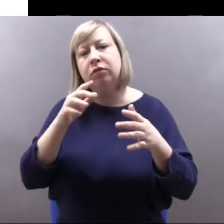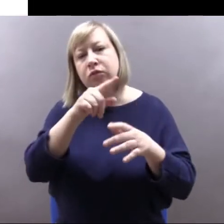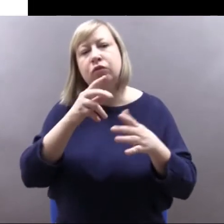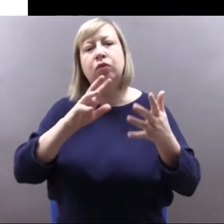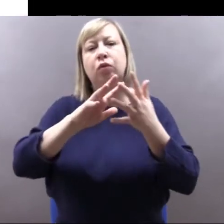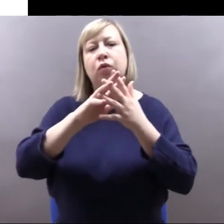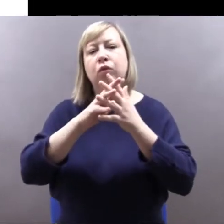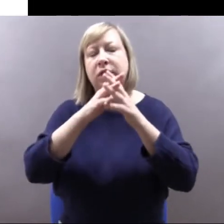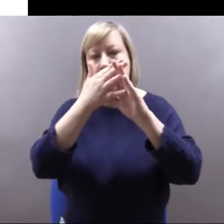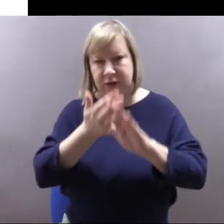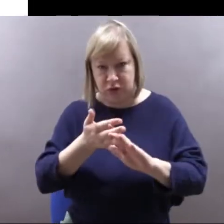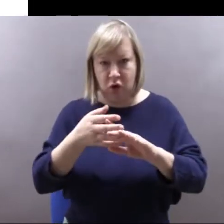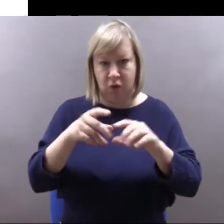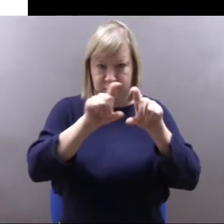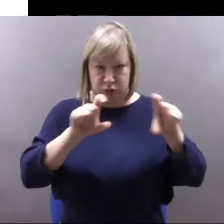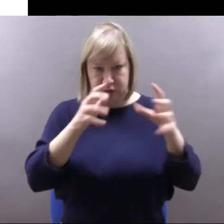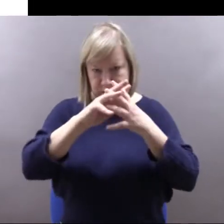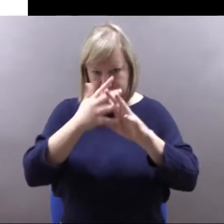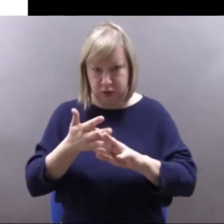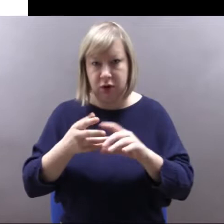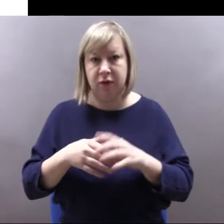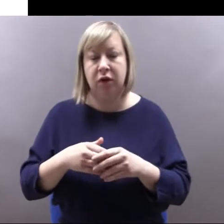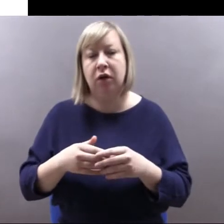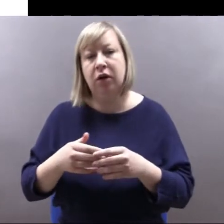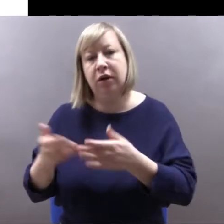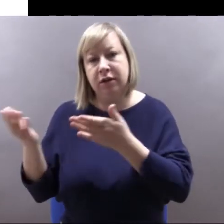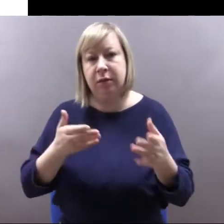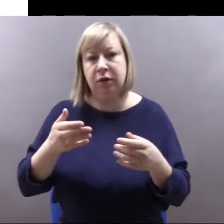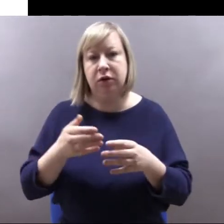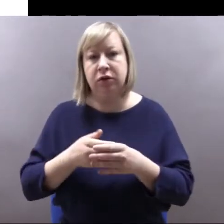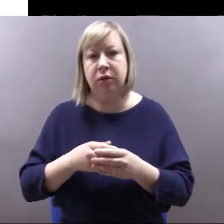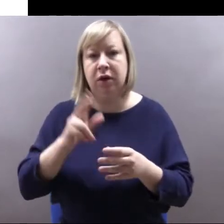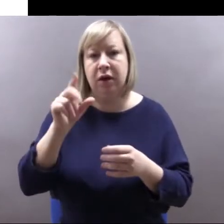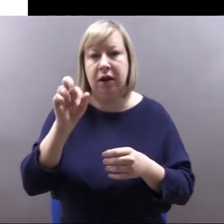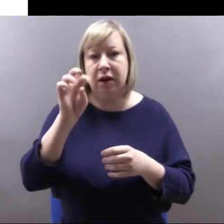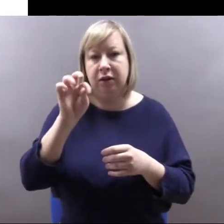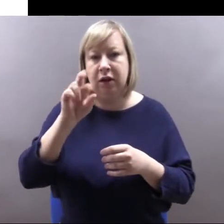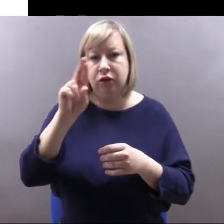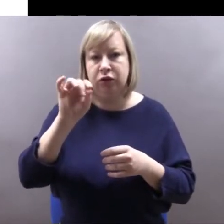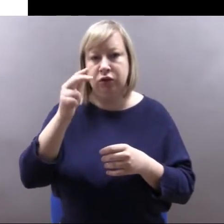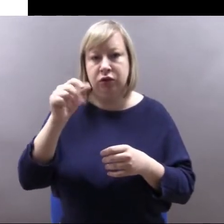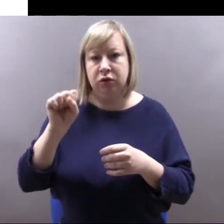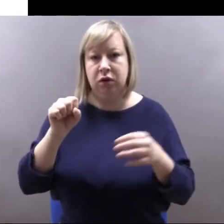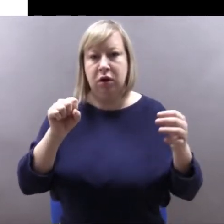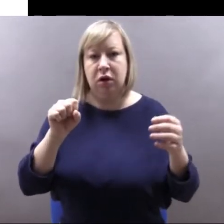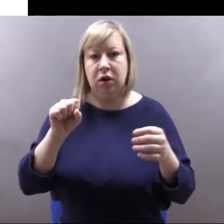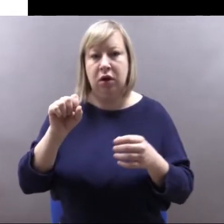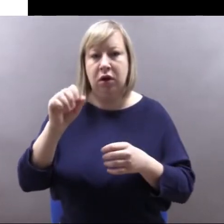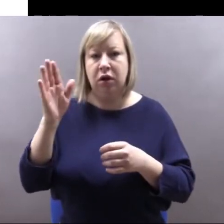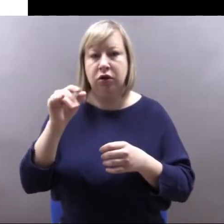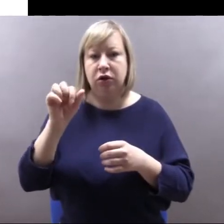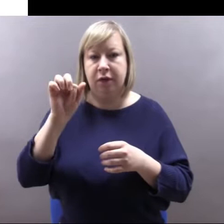Warszawy. Dzień dobry. Słychać mnie? Słychać. A czy widać prezentację, proszę